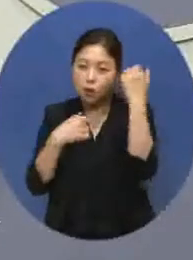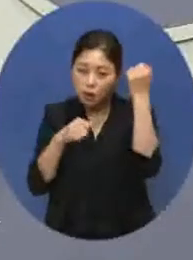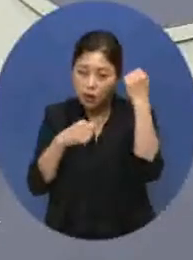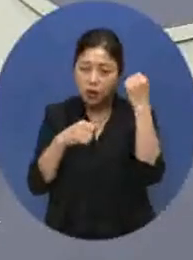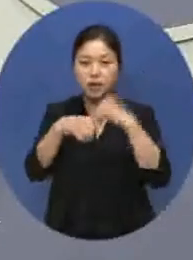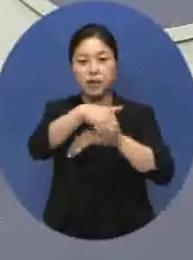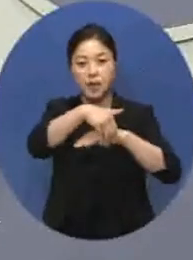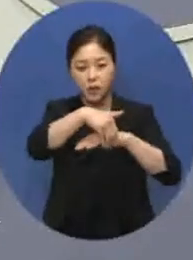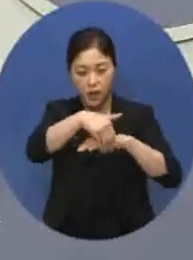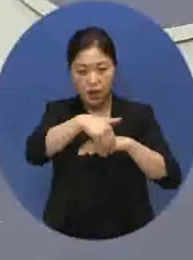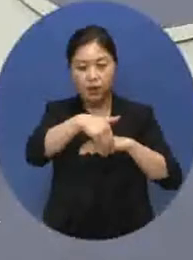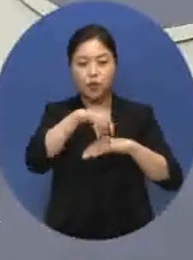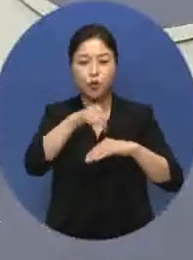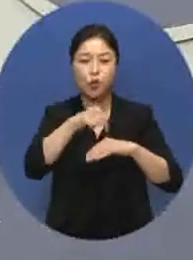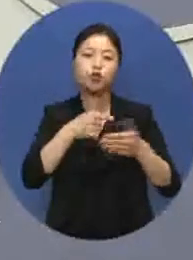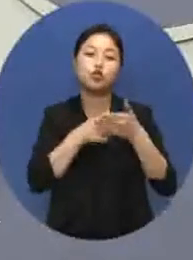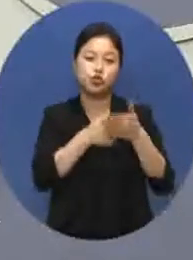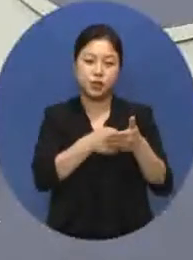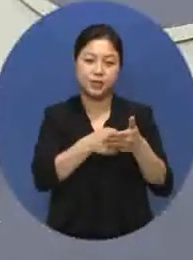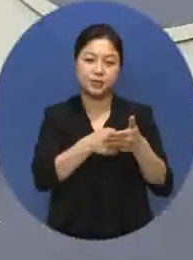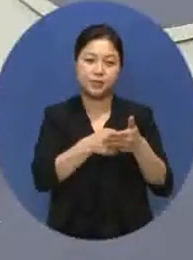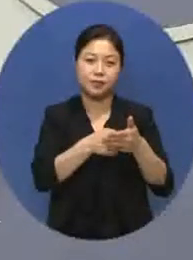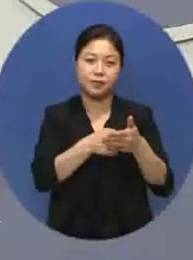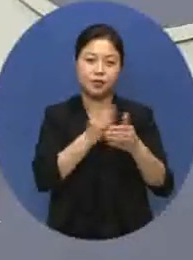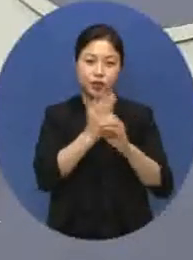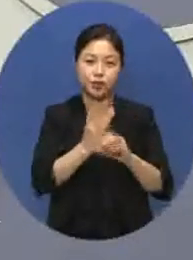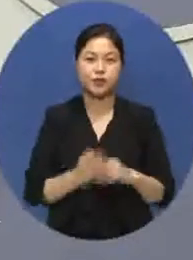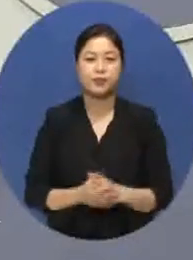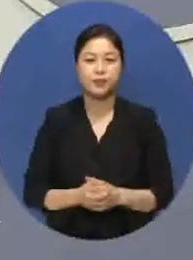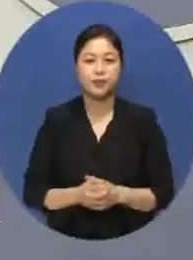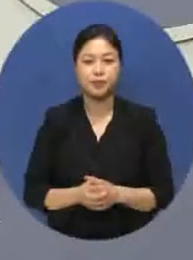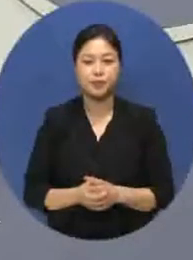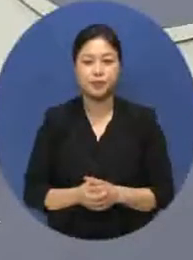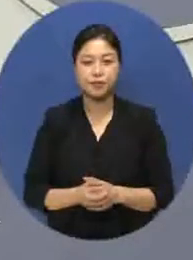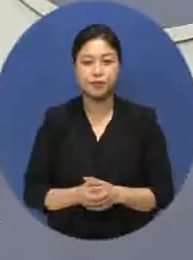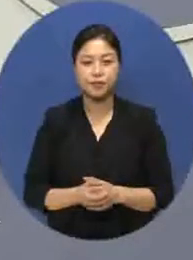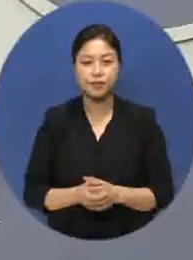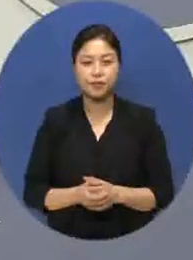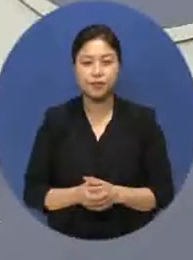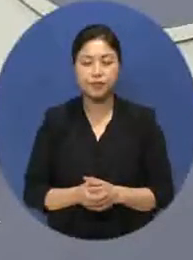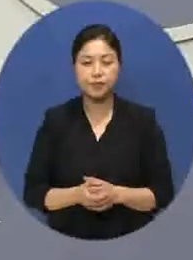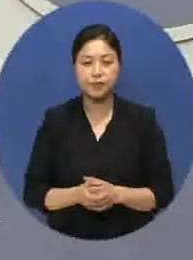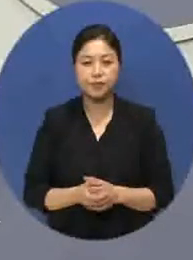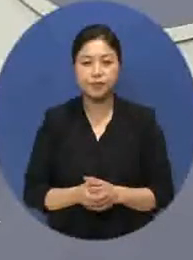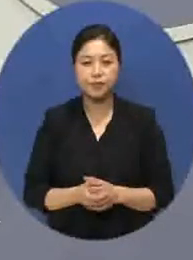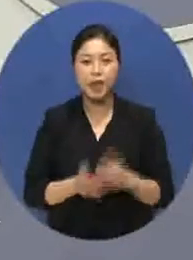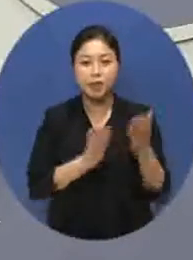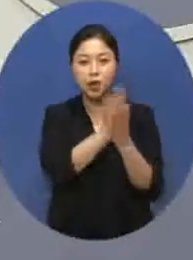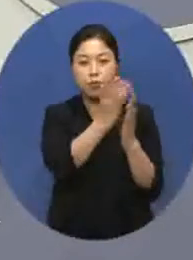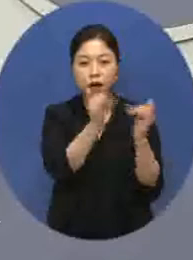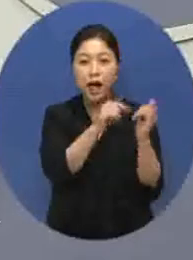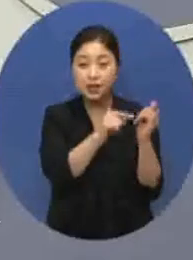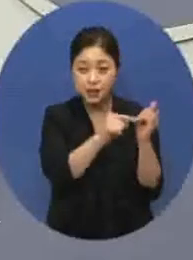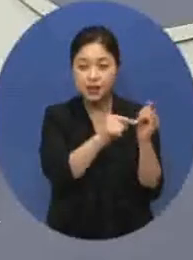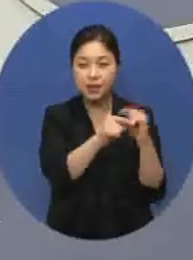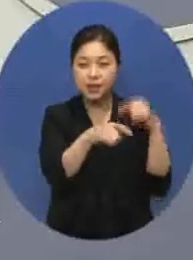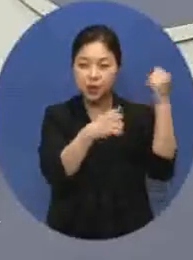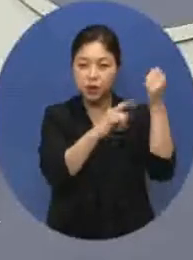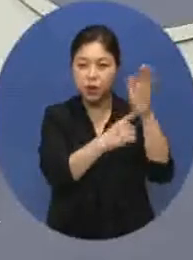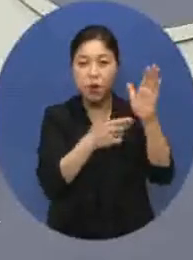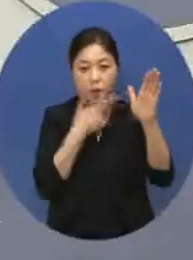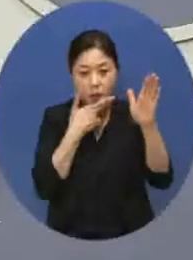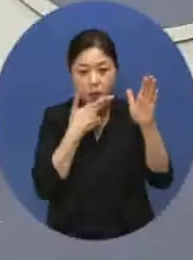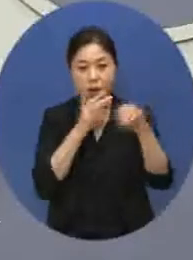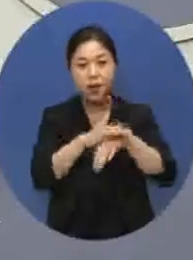그 공연 기획도 좀 추진하고 있거든요. 그런데 이제 그 전문가들이 국내는 없고 이제 외국 유럽이나 이런